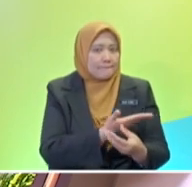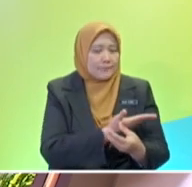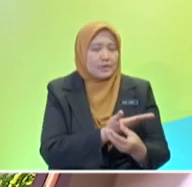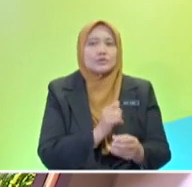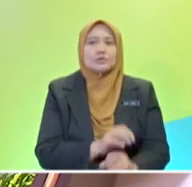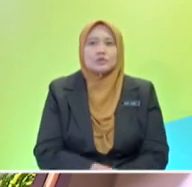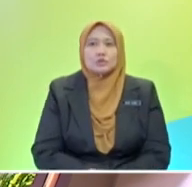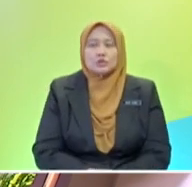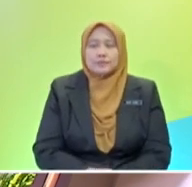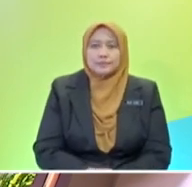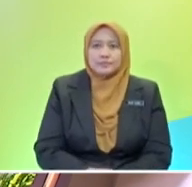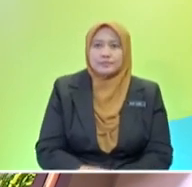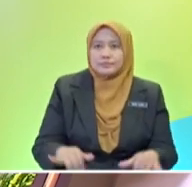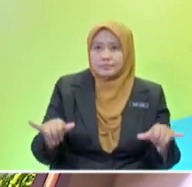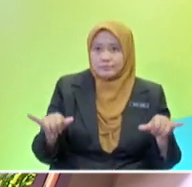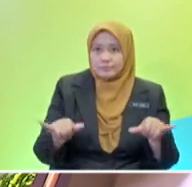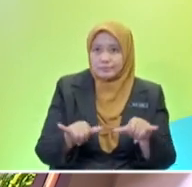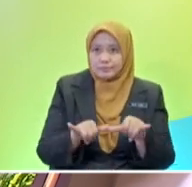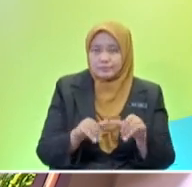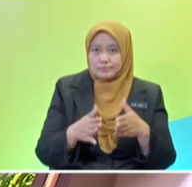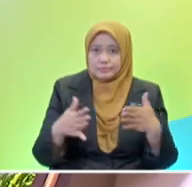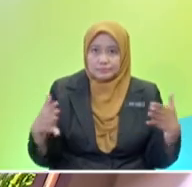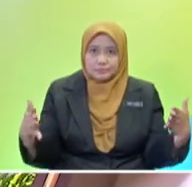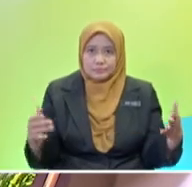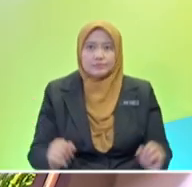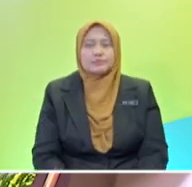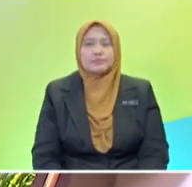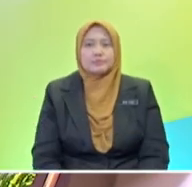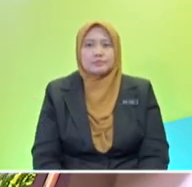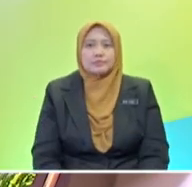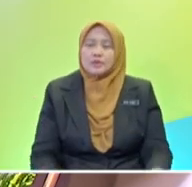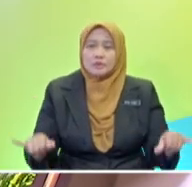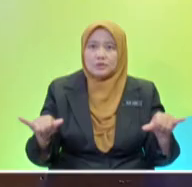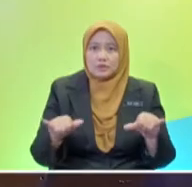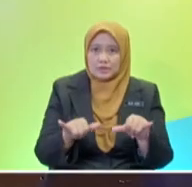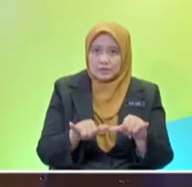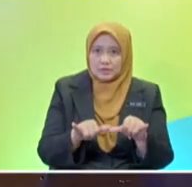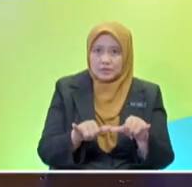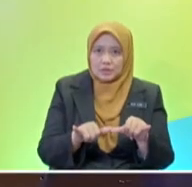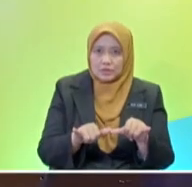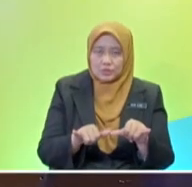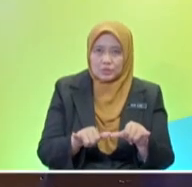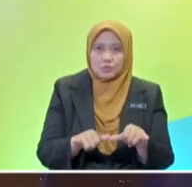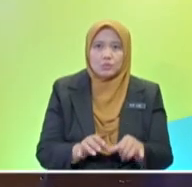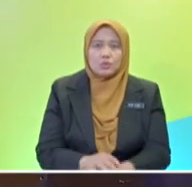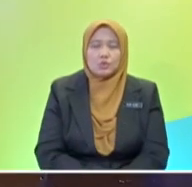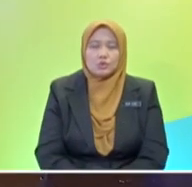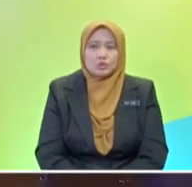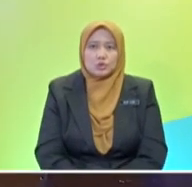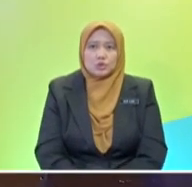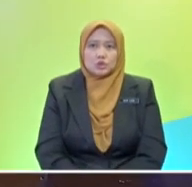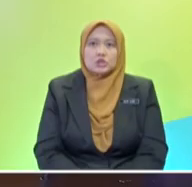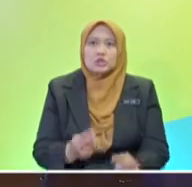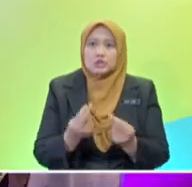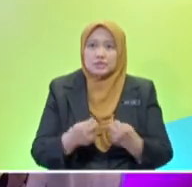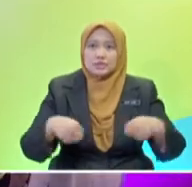yang mana lagi besar? Daun mangga. Tapi ada setengah daun mangga, dia kurus tau. Dia kecil-kecil, dia kurus. Dia